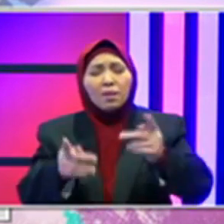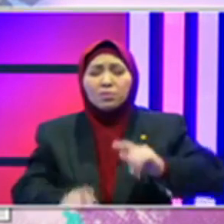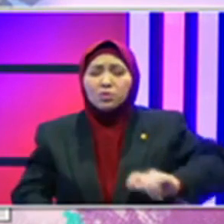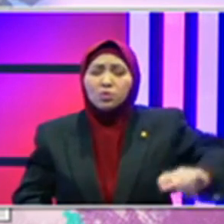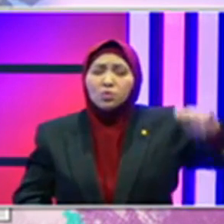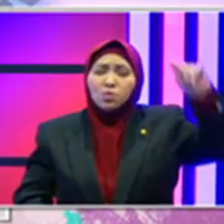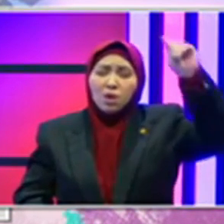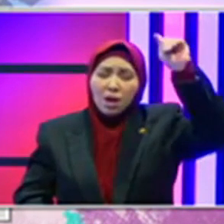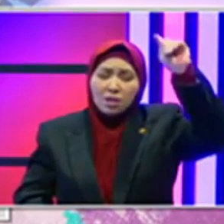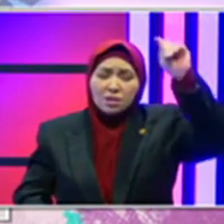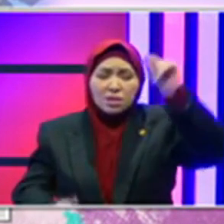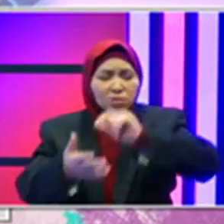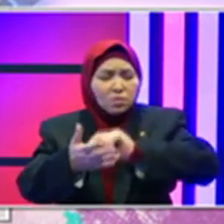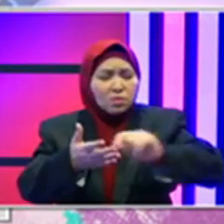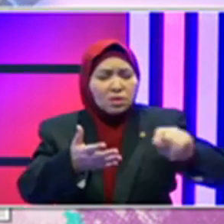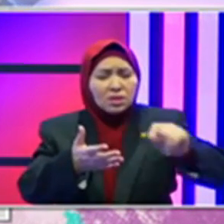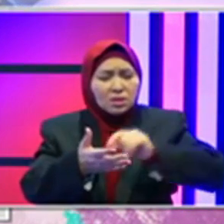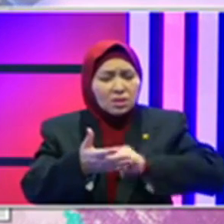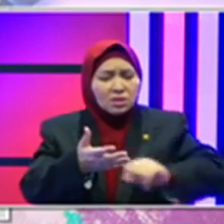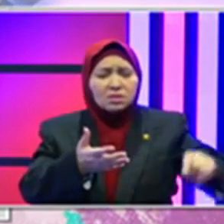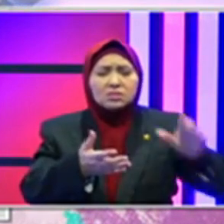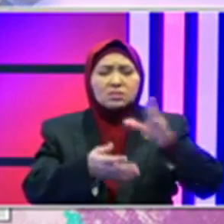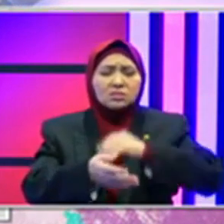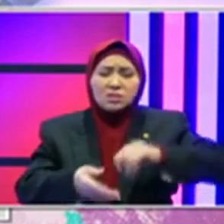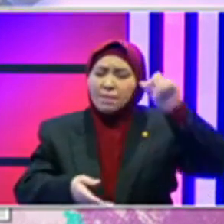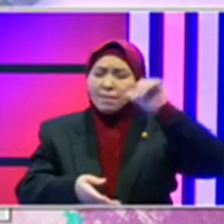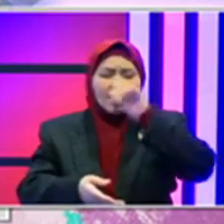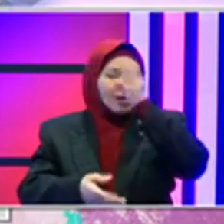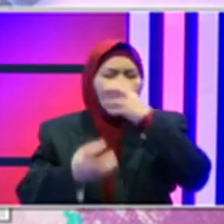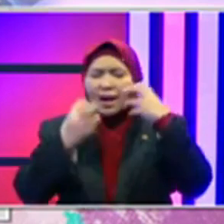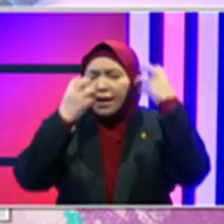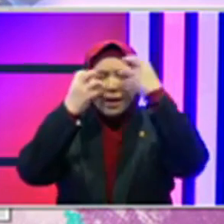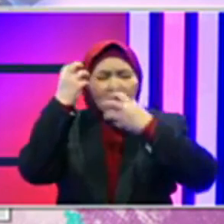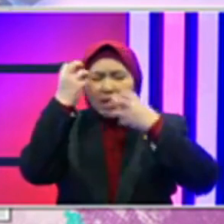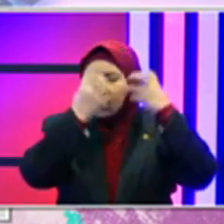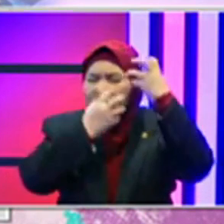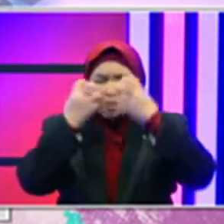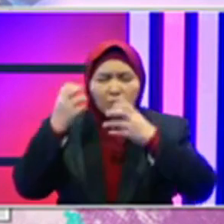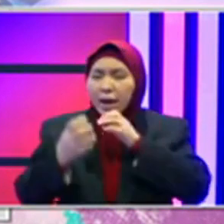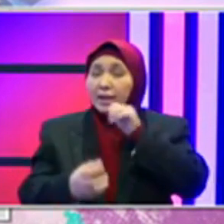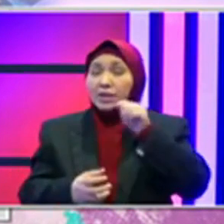لا يضل ربي ولا